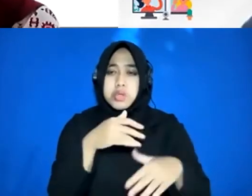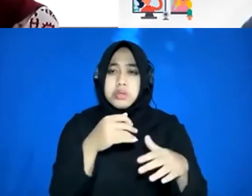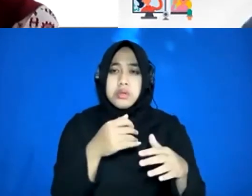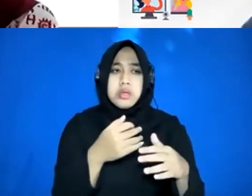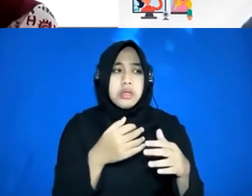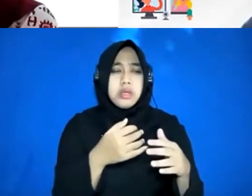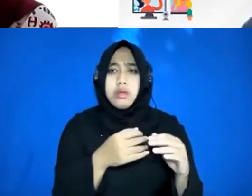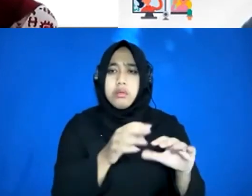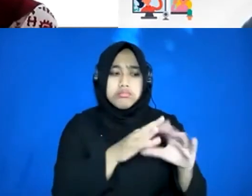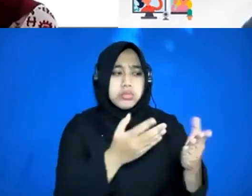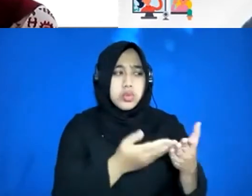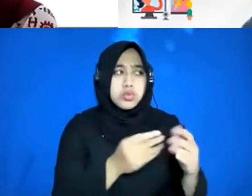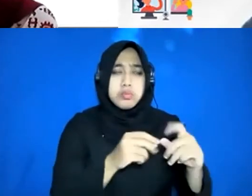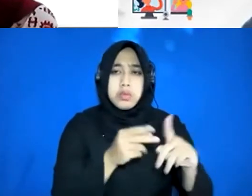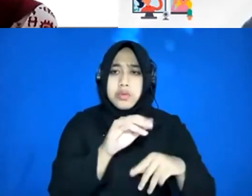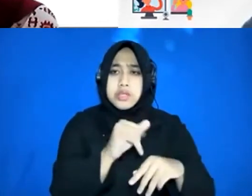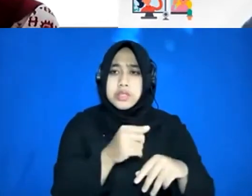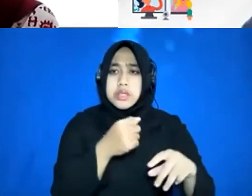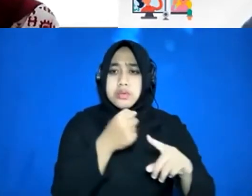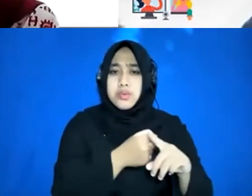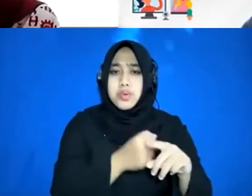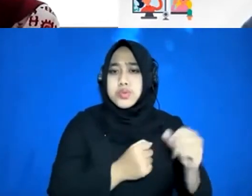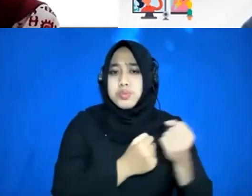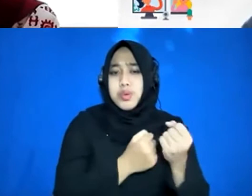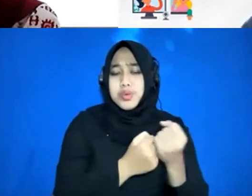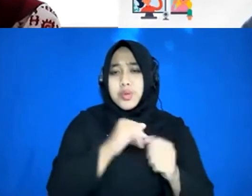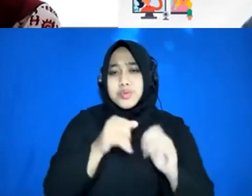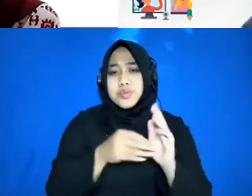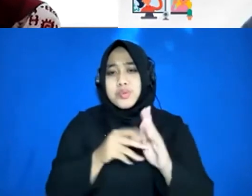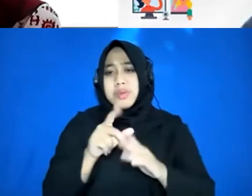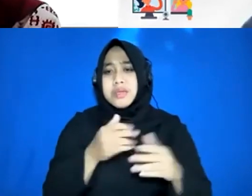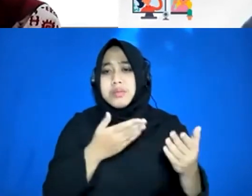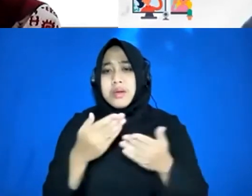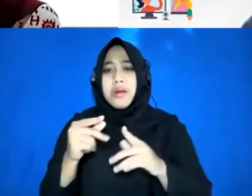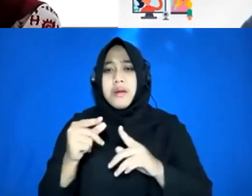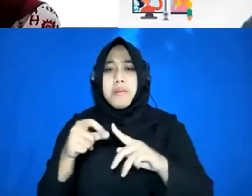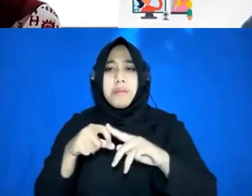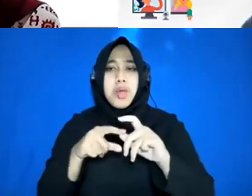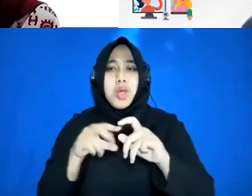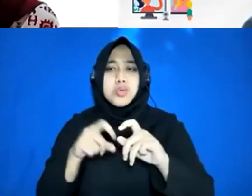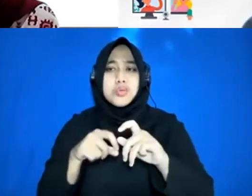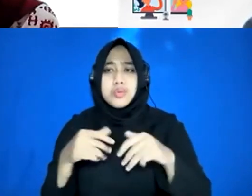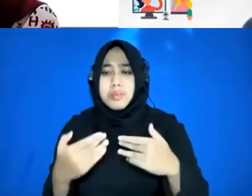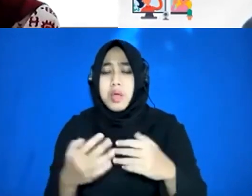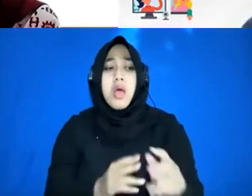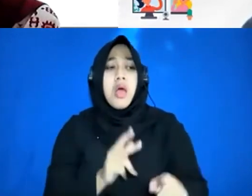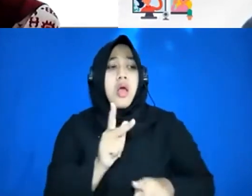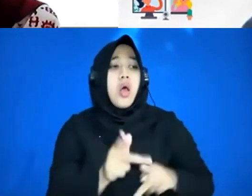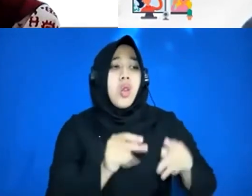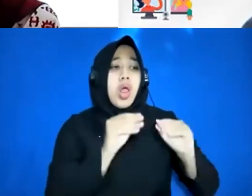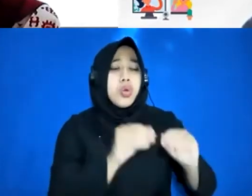supervisi edukasi, administrasi maupun suportif yang biasa Mas Jumali berikan kepada para Peksos? Kalau yang edukatif itu